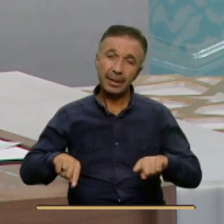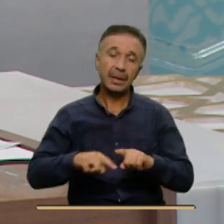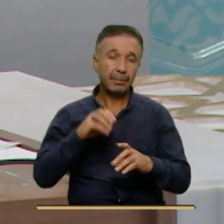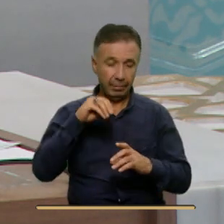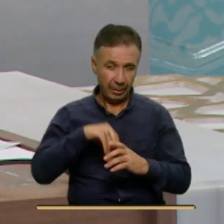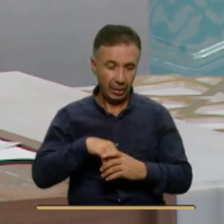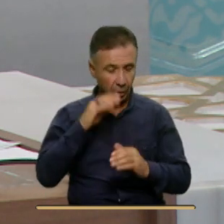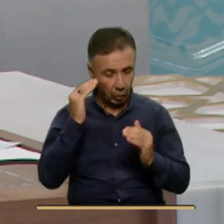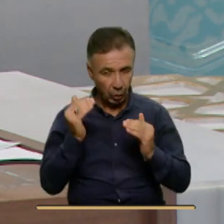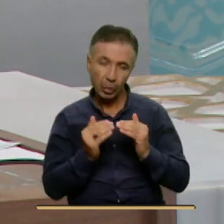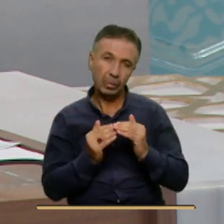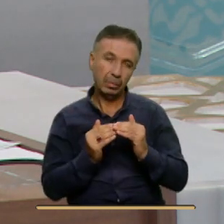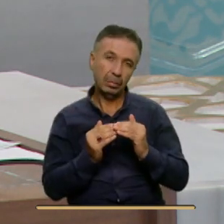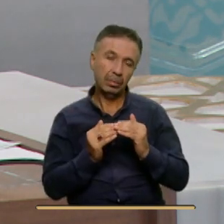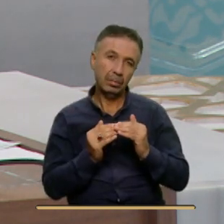Çağlar üstüdür.